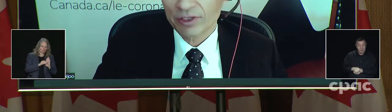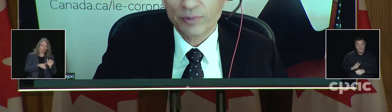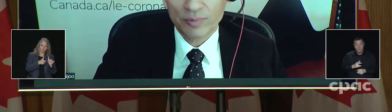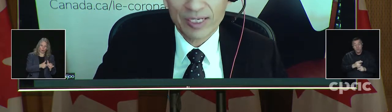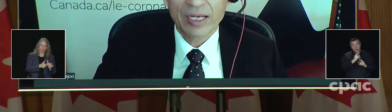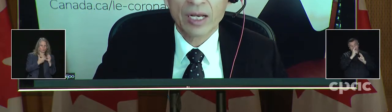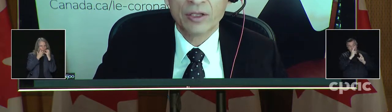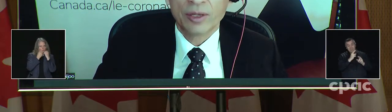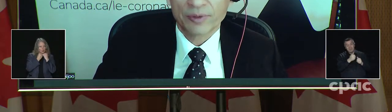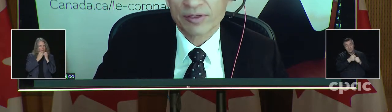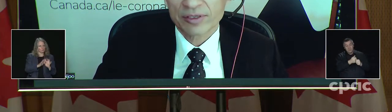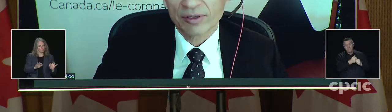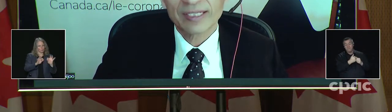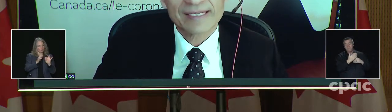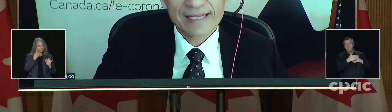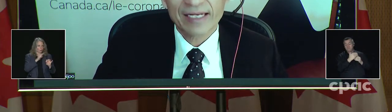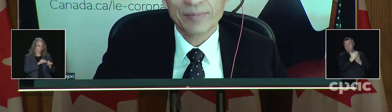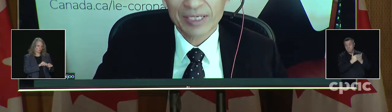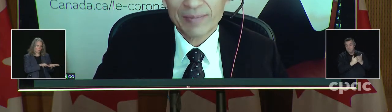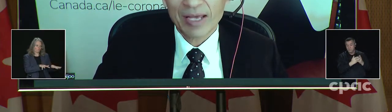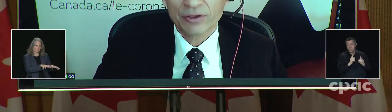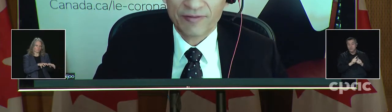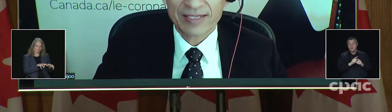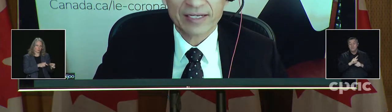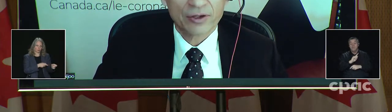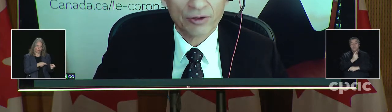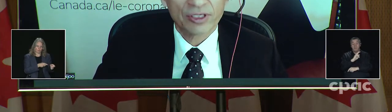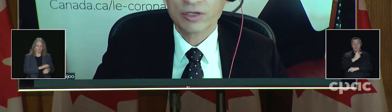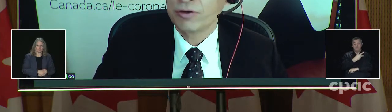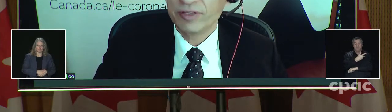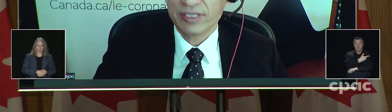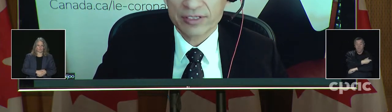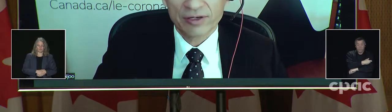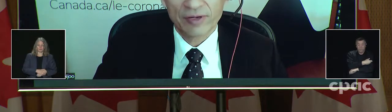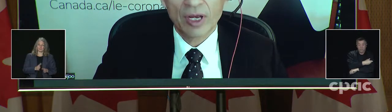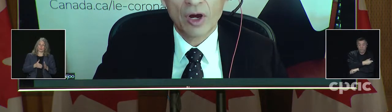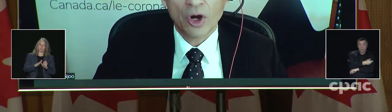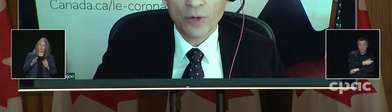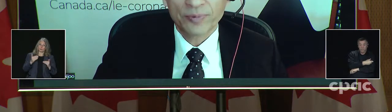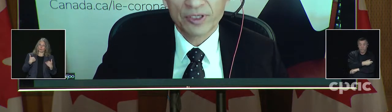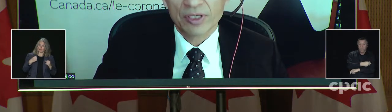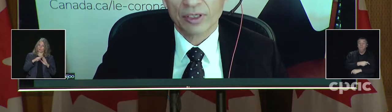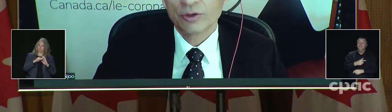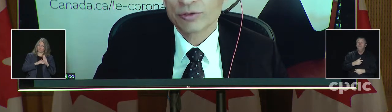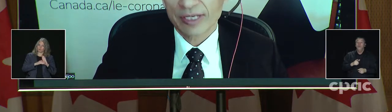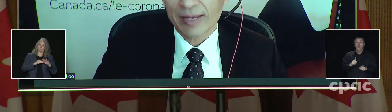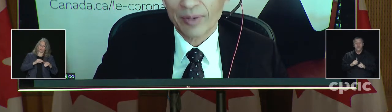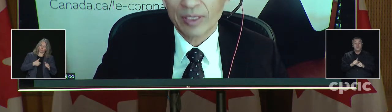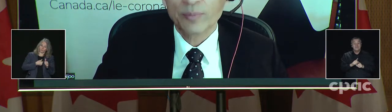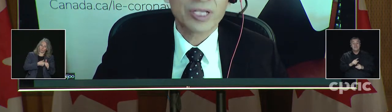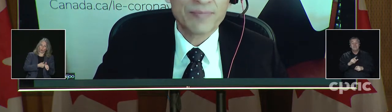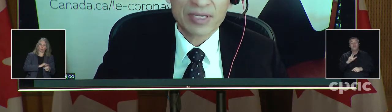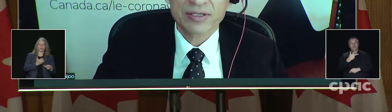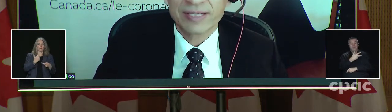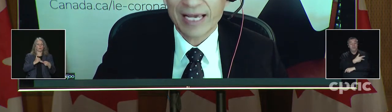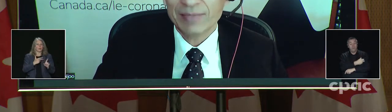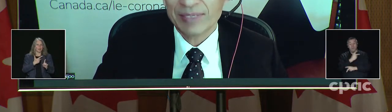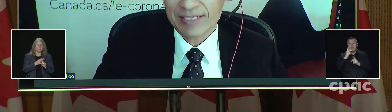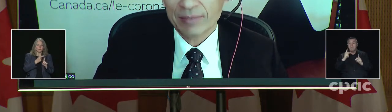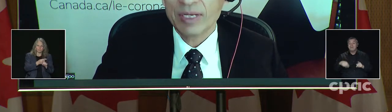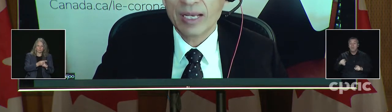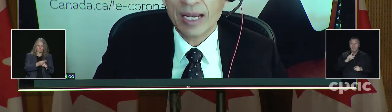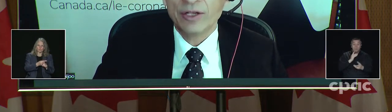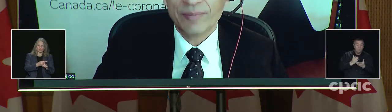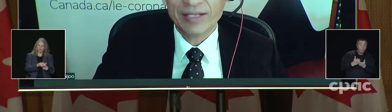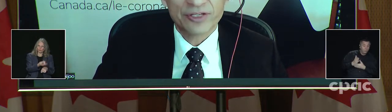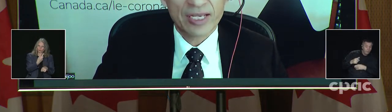de santé publique, l'obtention de la série primaire du vaccin contre le COVID-19 obtenir une dose de rappel pour les personnes